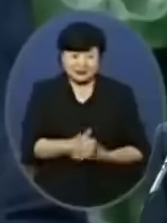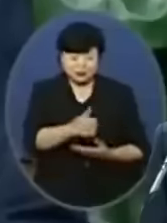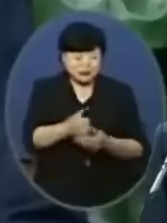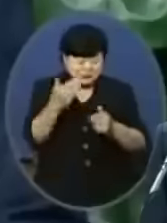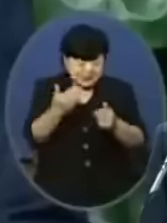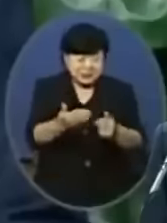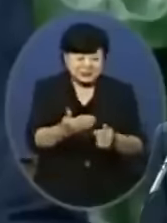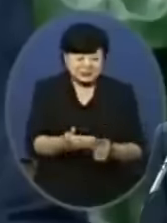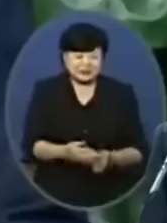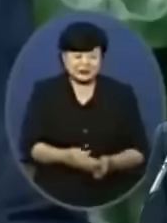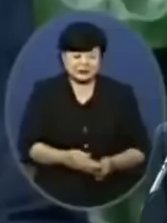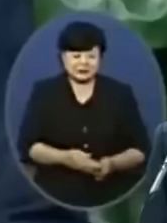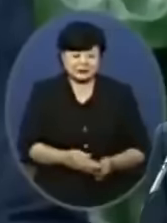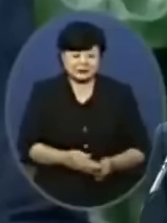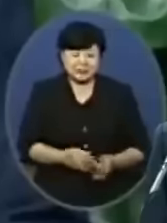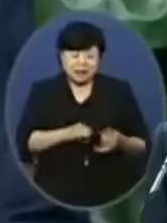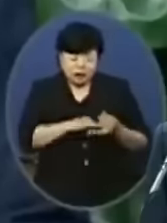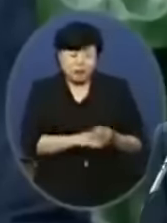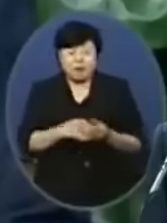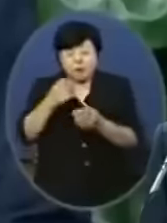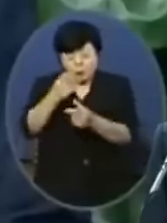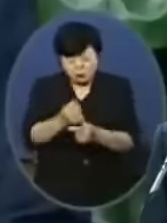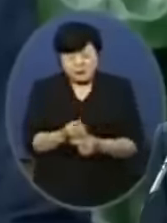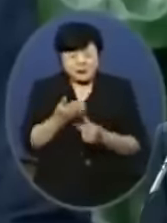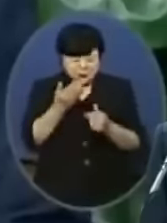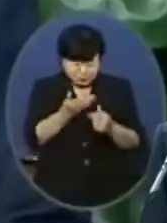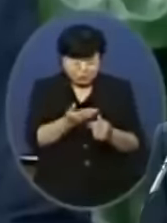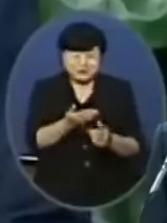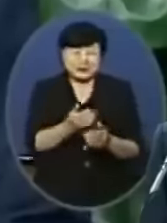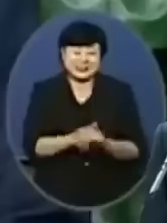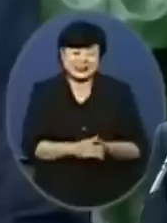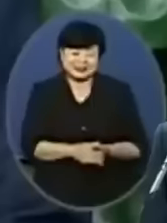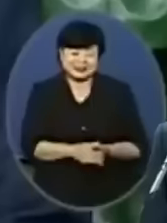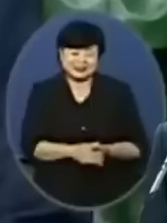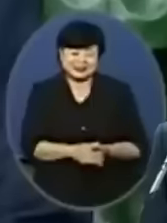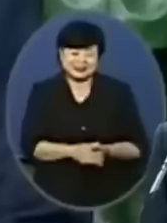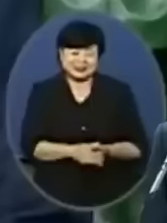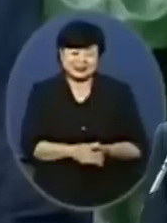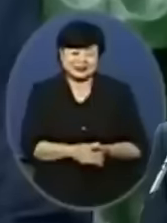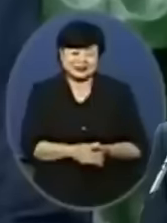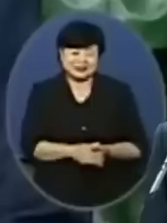주님이 여러분 버리지 않고 꼭 붙잡아 주시는 것입니다.